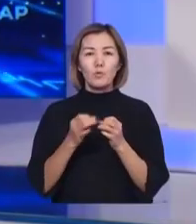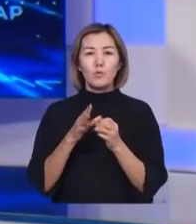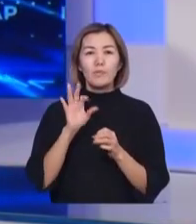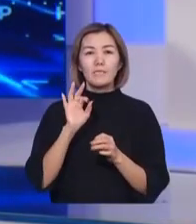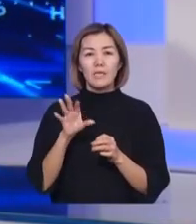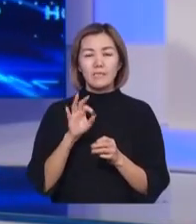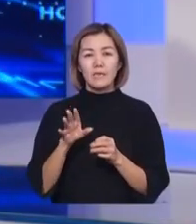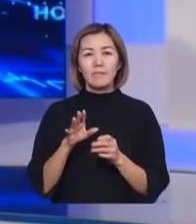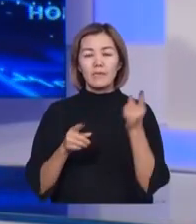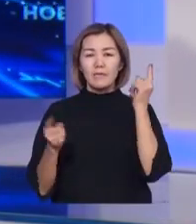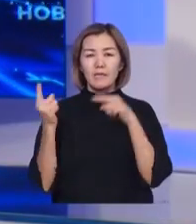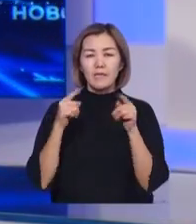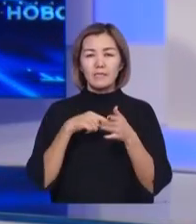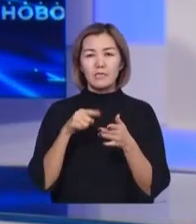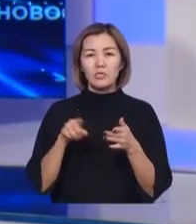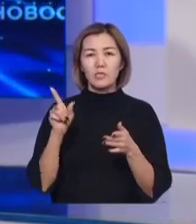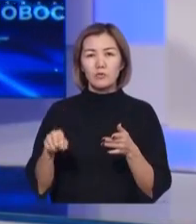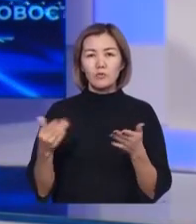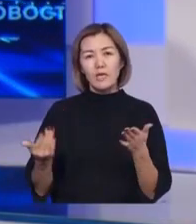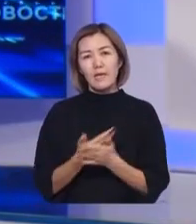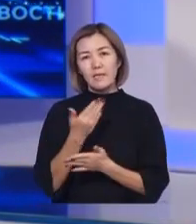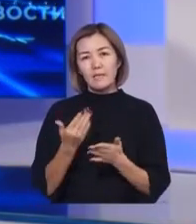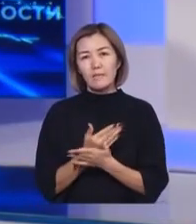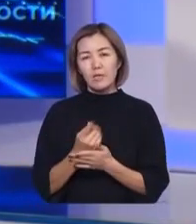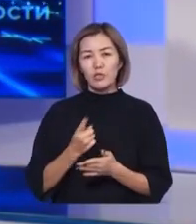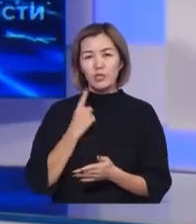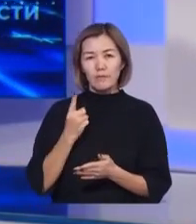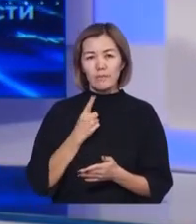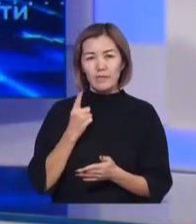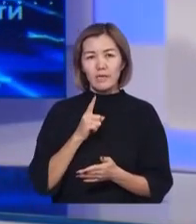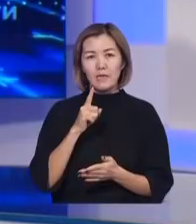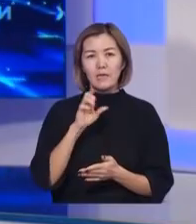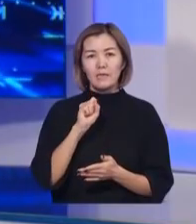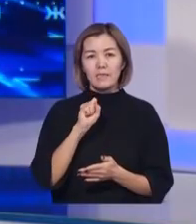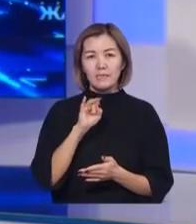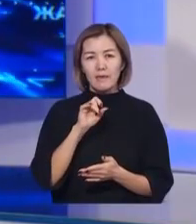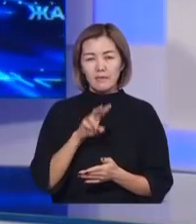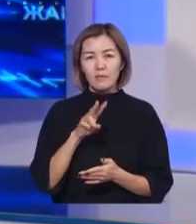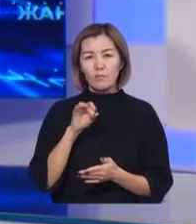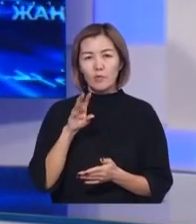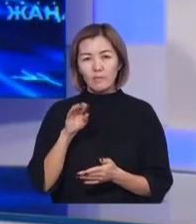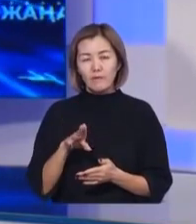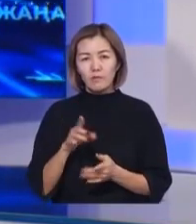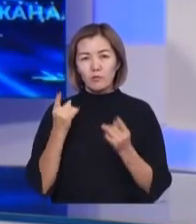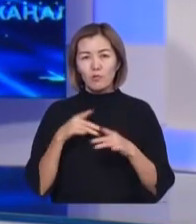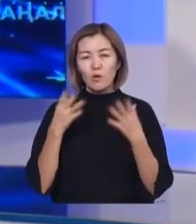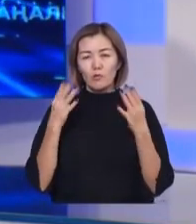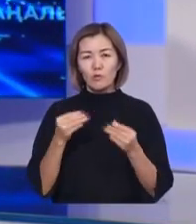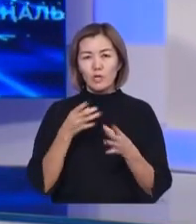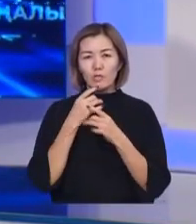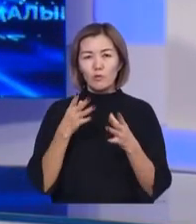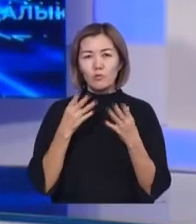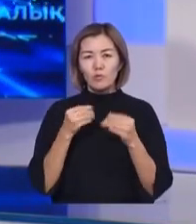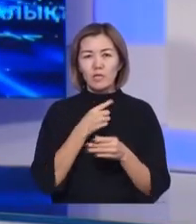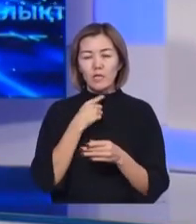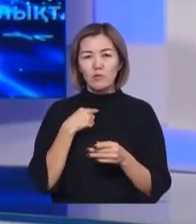Өмір жырын шерте білген Сайын аға бүгін классик жазушы, әңгіме жанрының хас шебері Сайын Мұратбековтің туған күні.